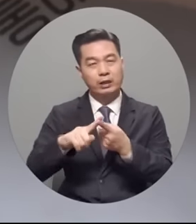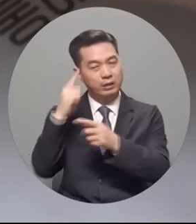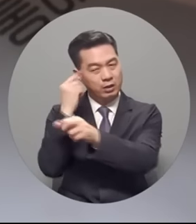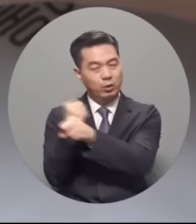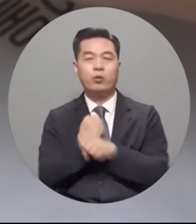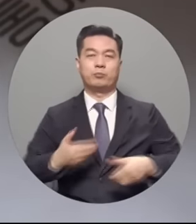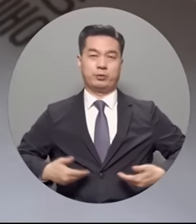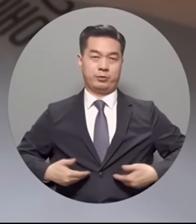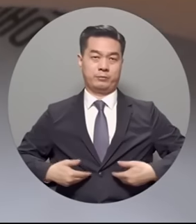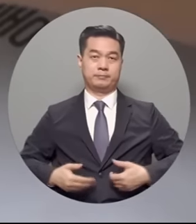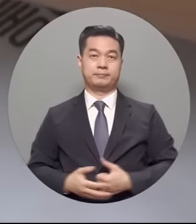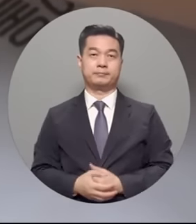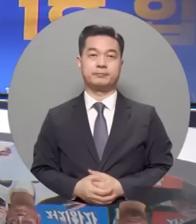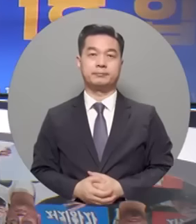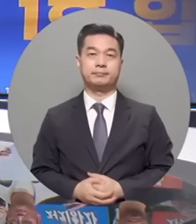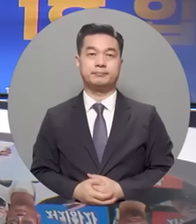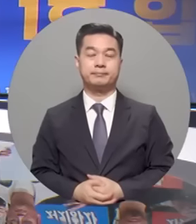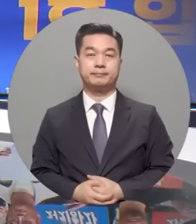뉴스 유서영입니다.